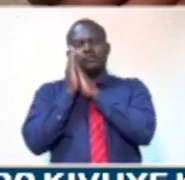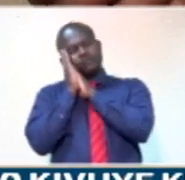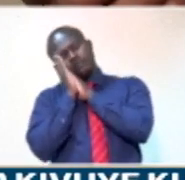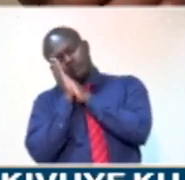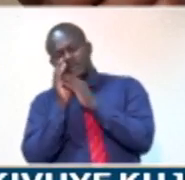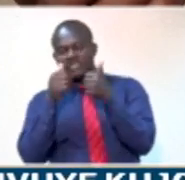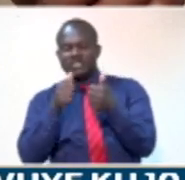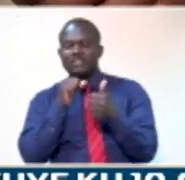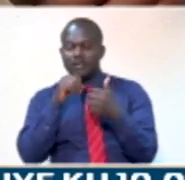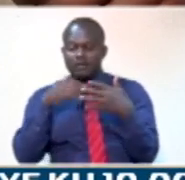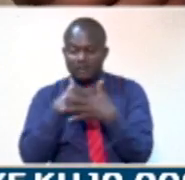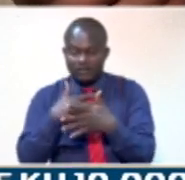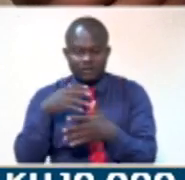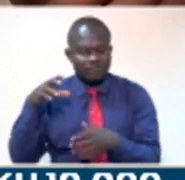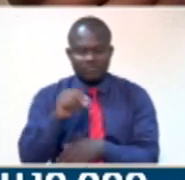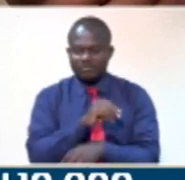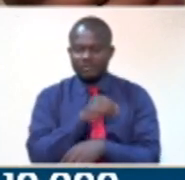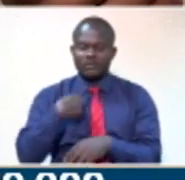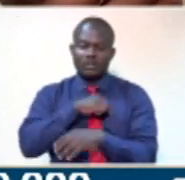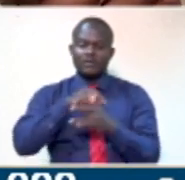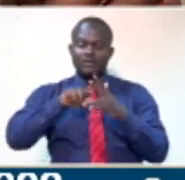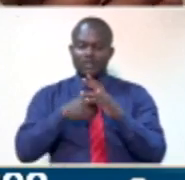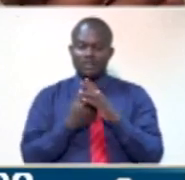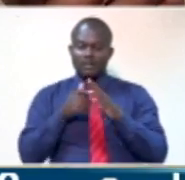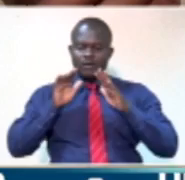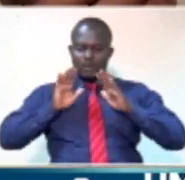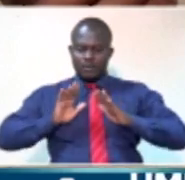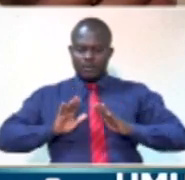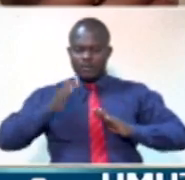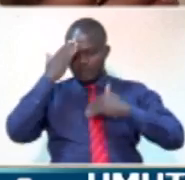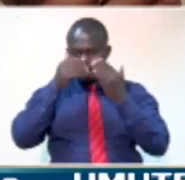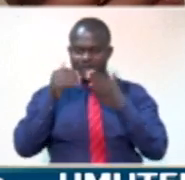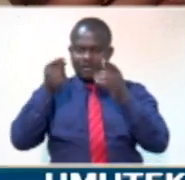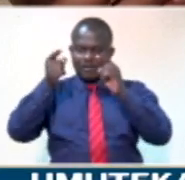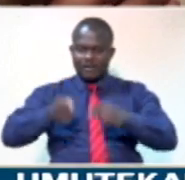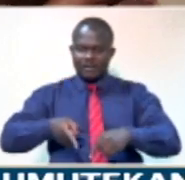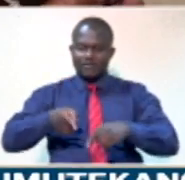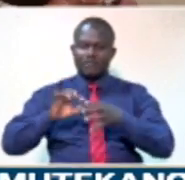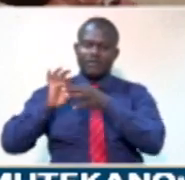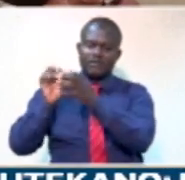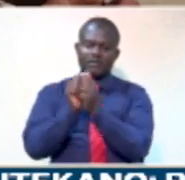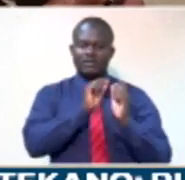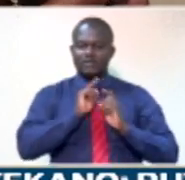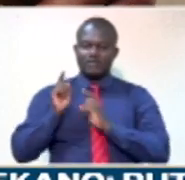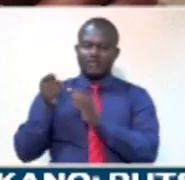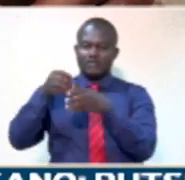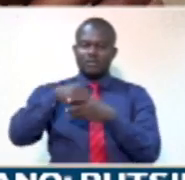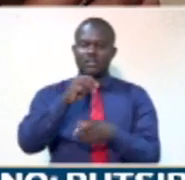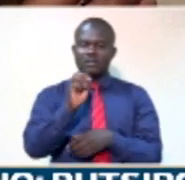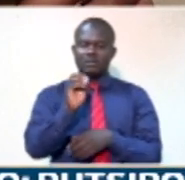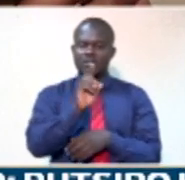imitima yacu igishikagurika. Dutangiye gutuza kubera kuba barahageze bagafatanya n'ingabo za hano muri